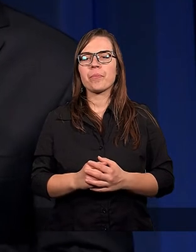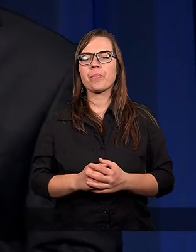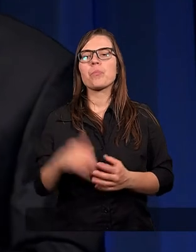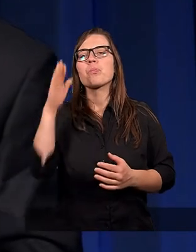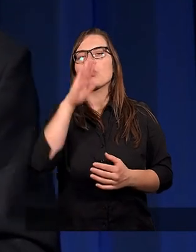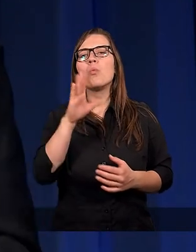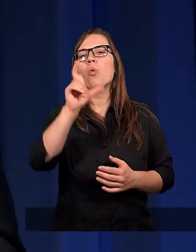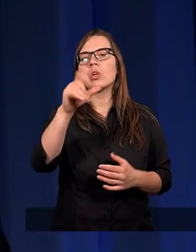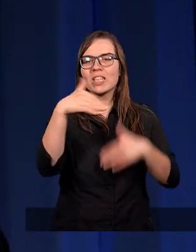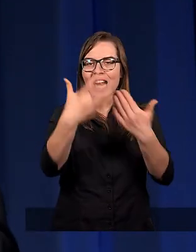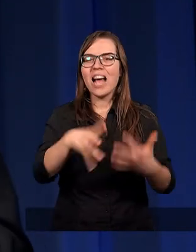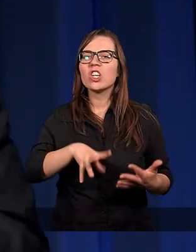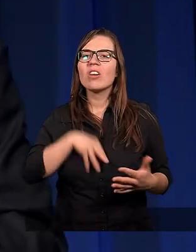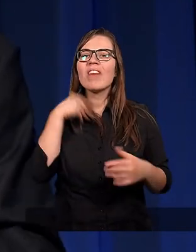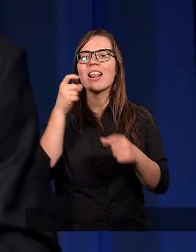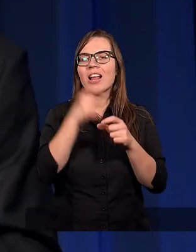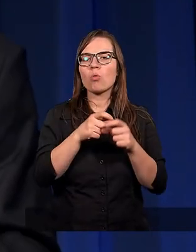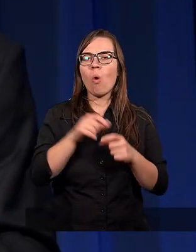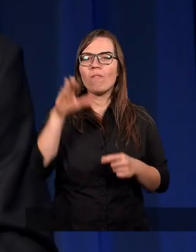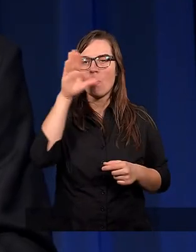Bóg daje ci Słowo Boże.